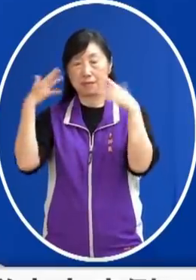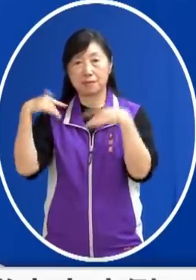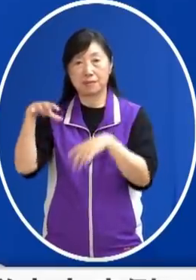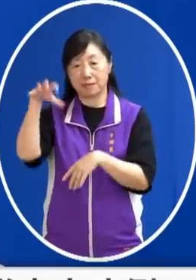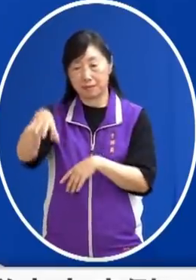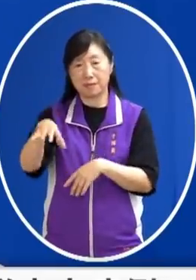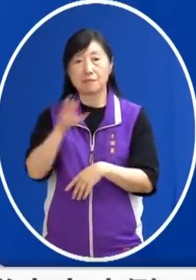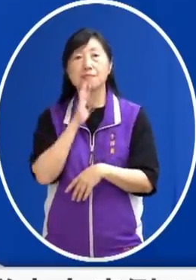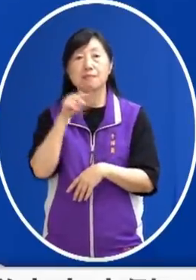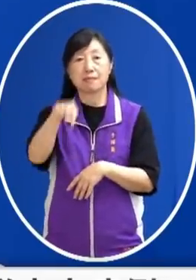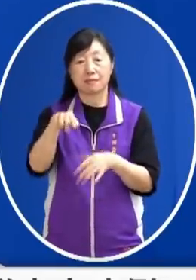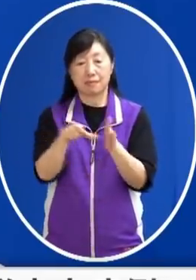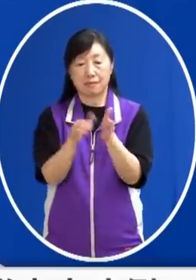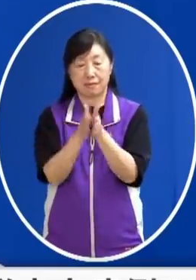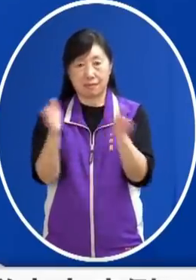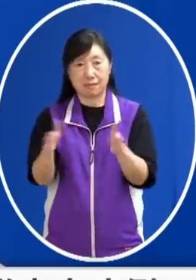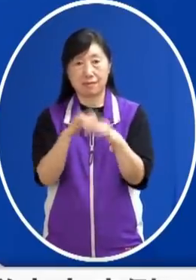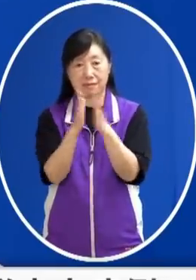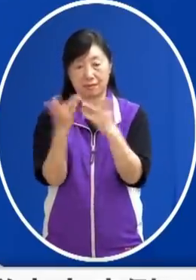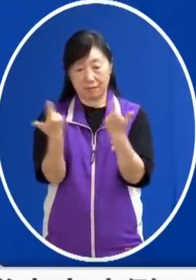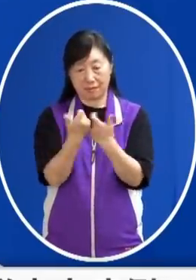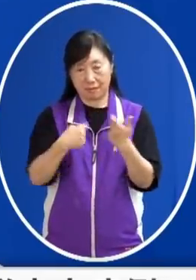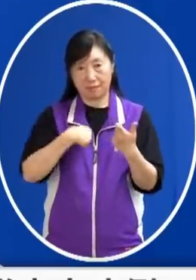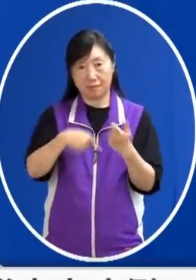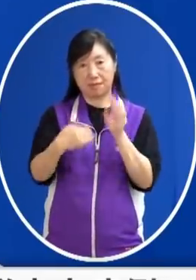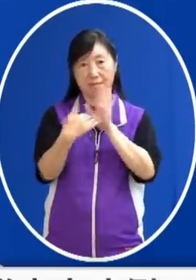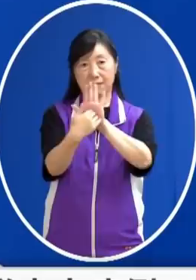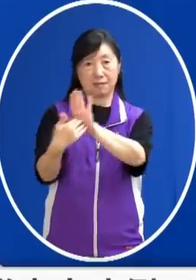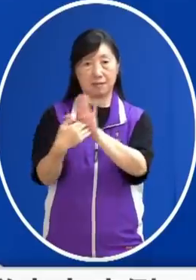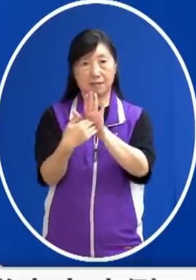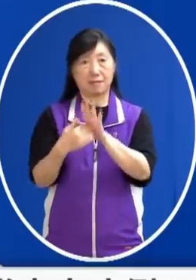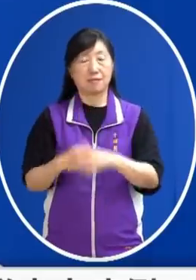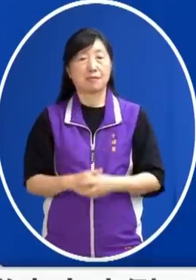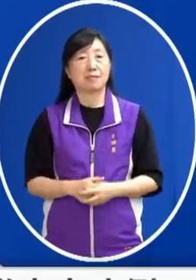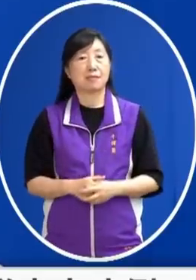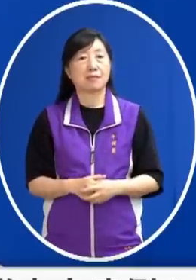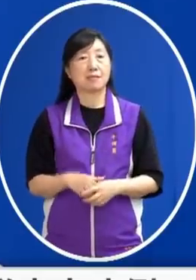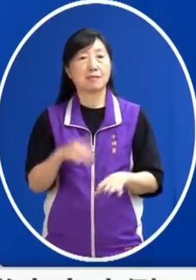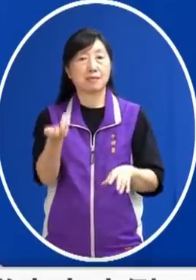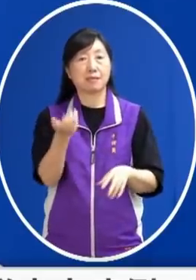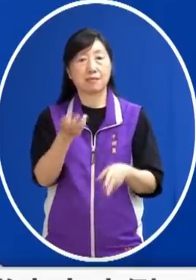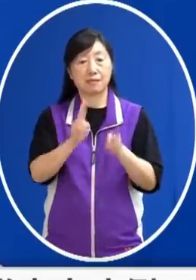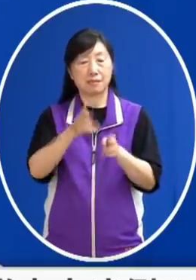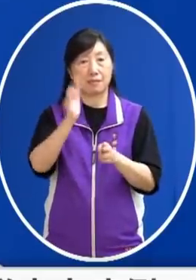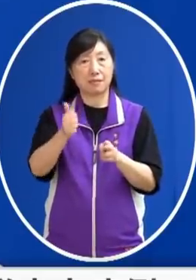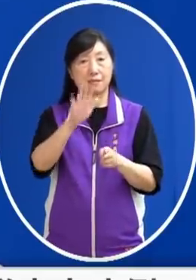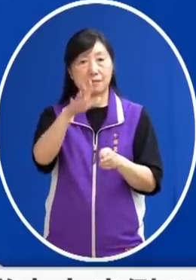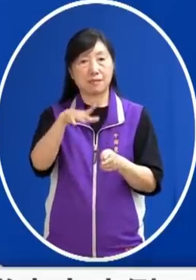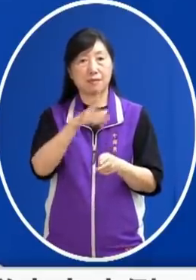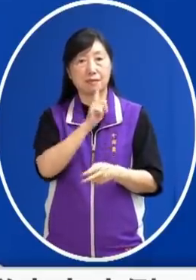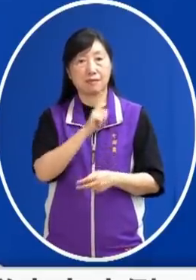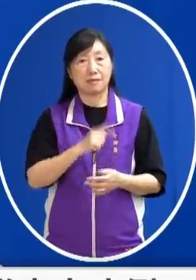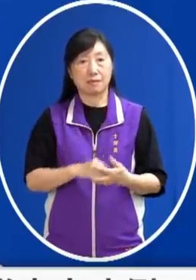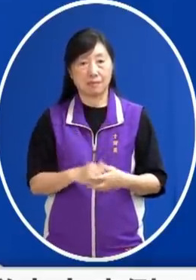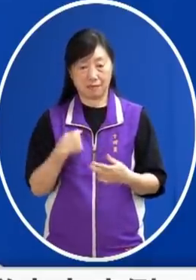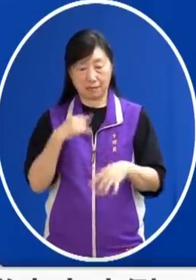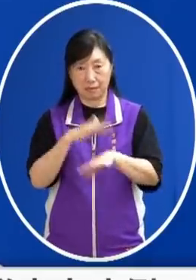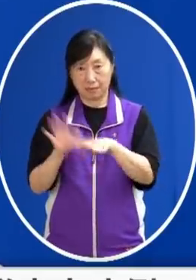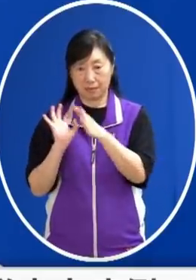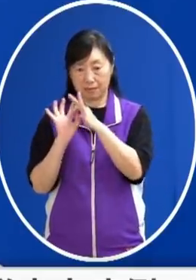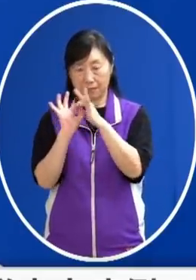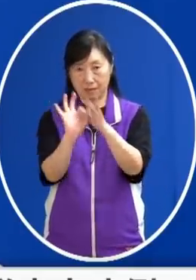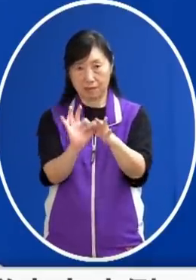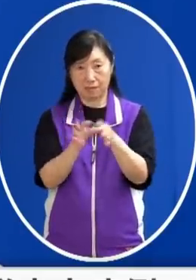在这段时间配合整个防疫的措施啊。那刚刚指挥官也有提到，所以我们会持续来观